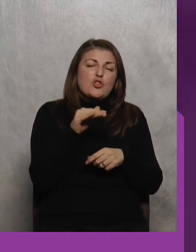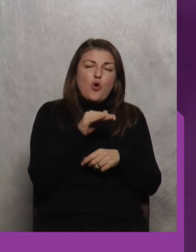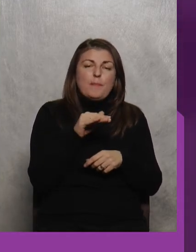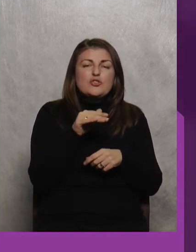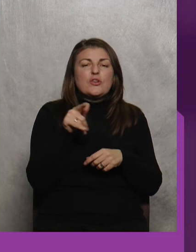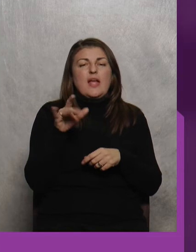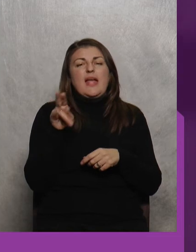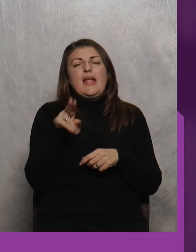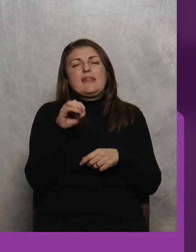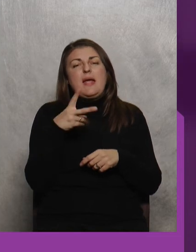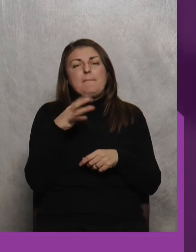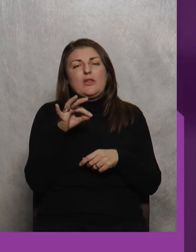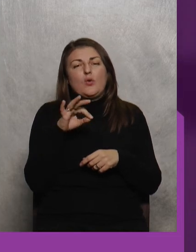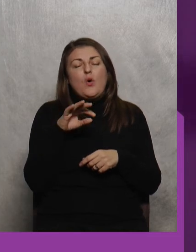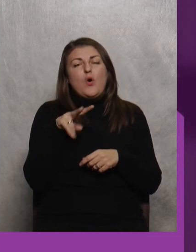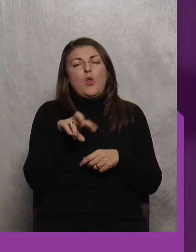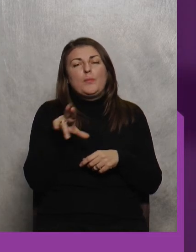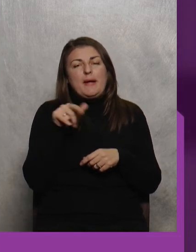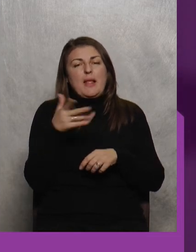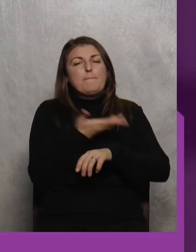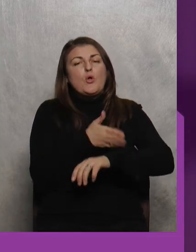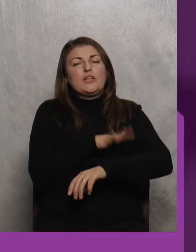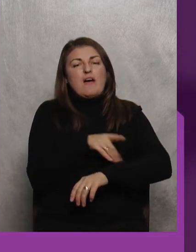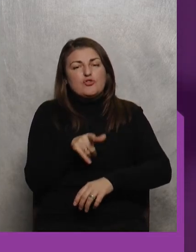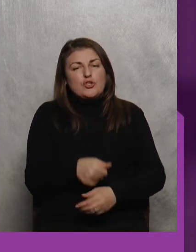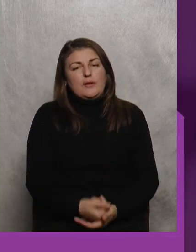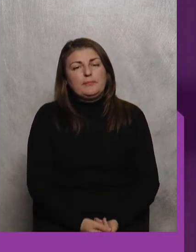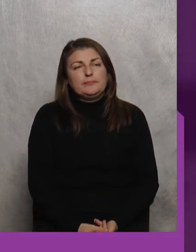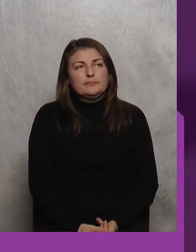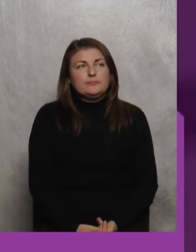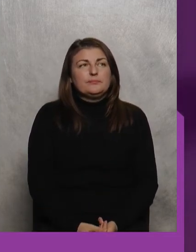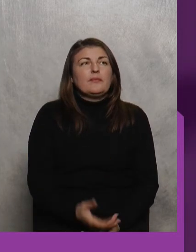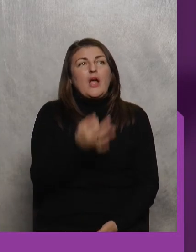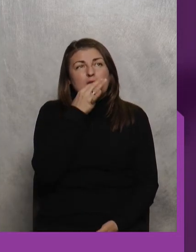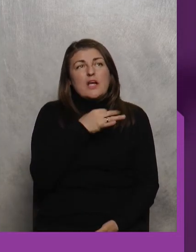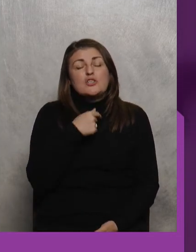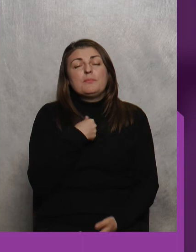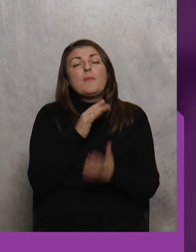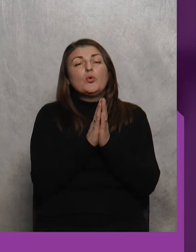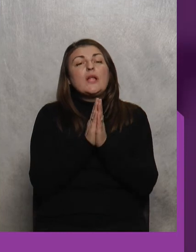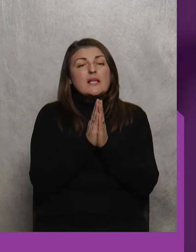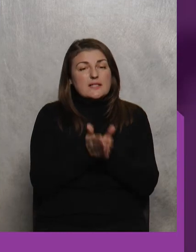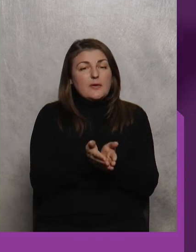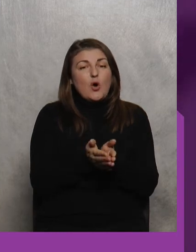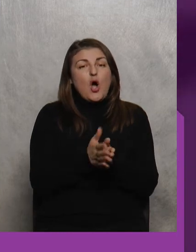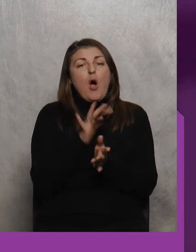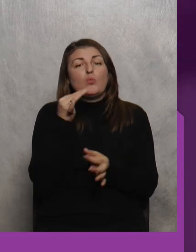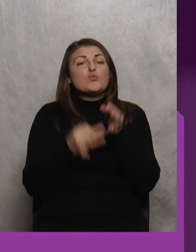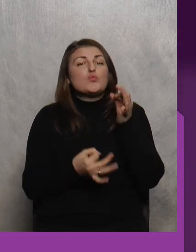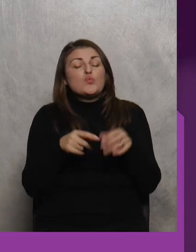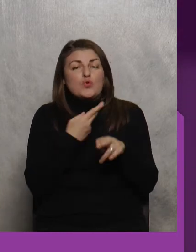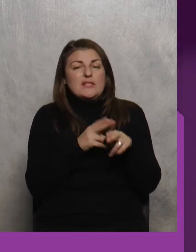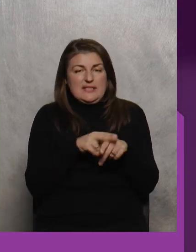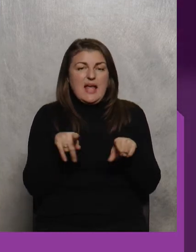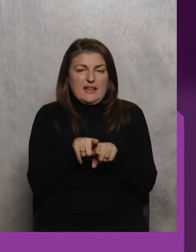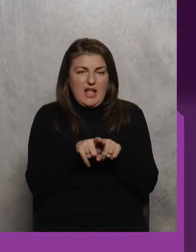Деменко Людмила, Полтавщина. А от скажіть мені, будь ласка, судді, це